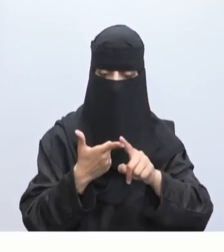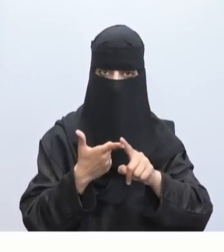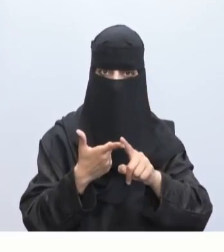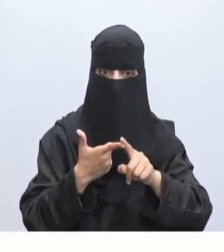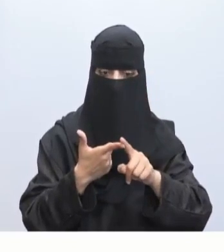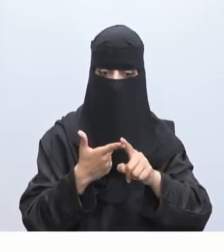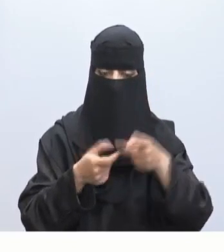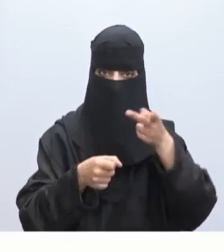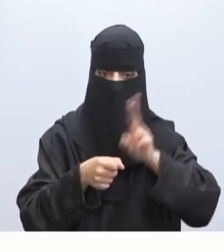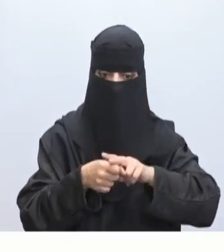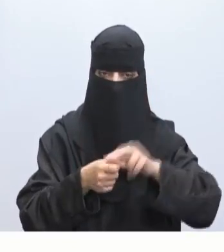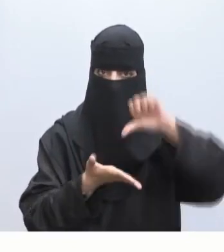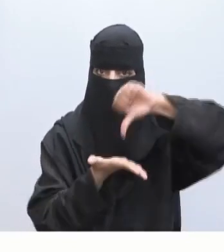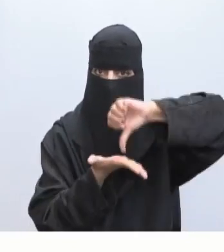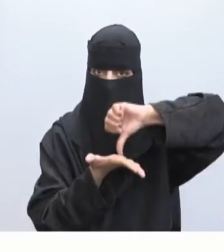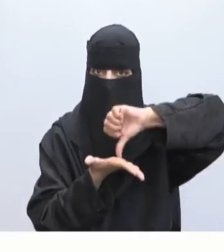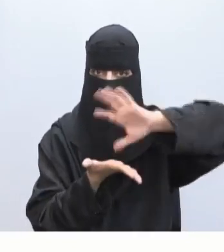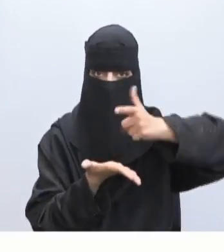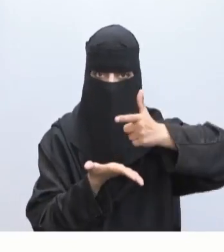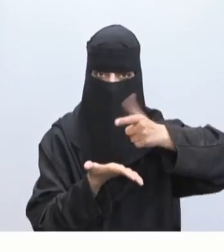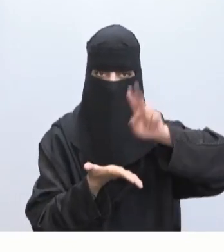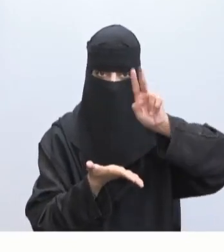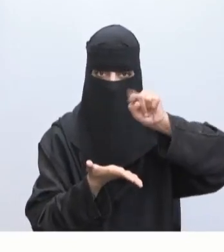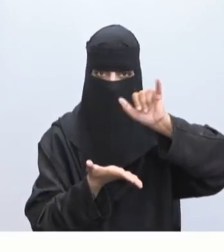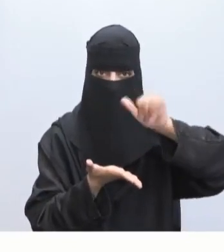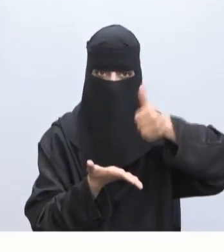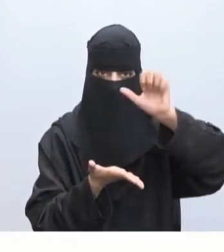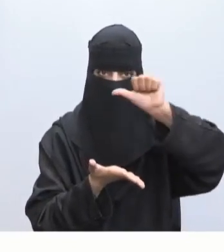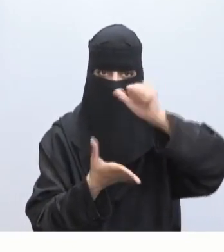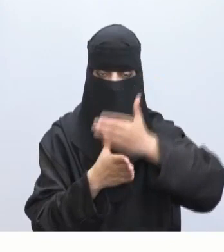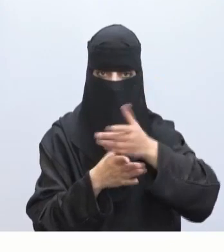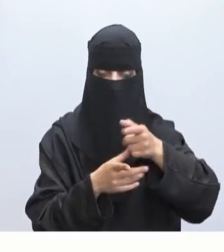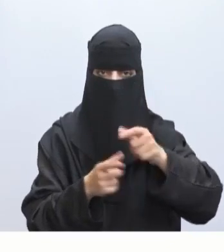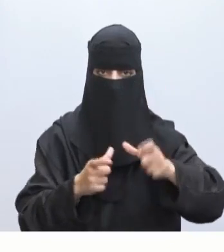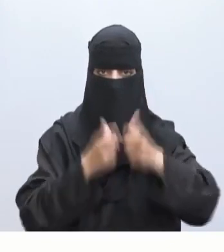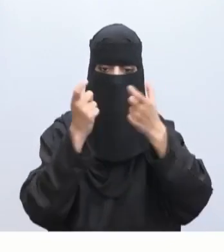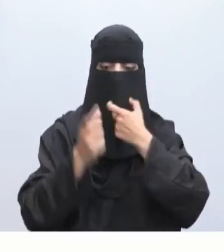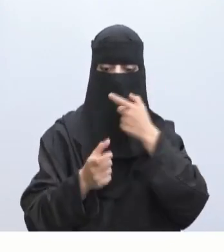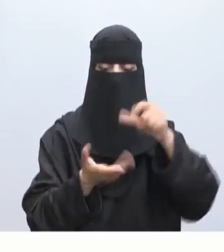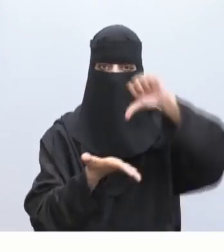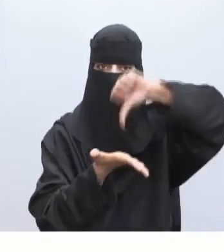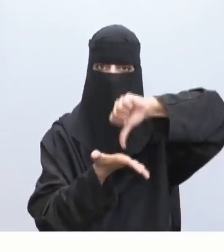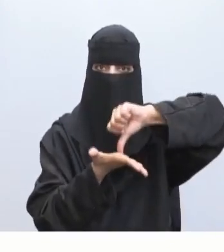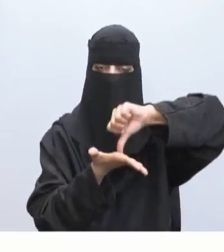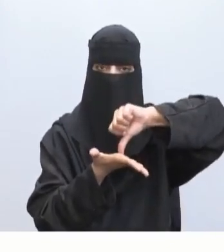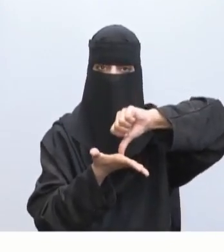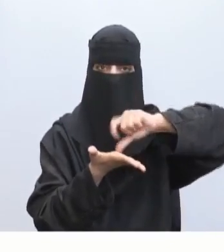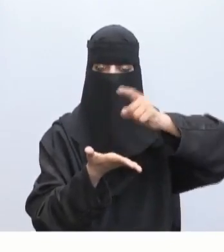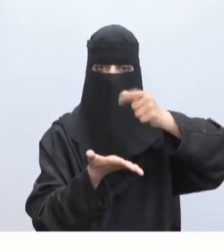الثانيه عاصمتها الرياض حيث اصبحت مركزا